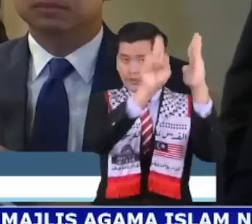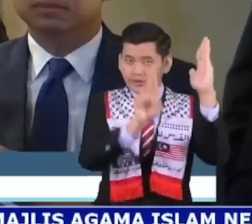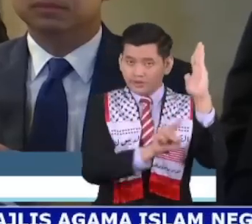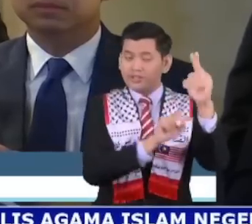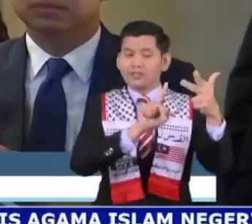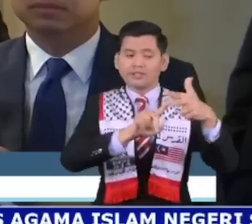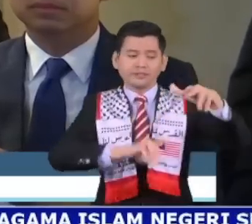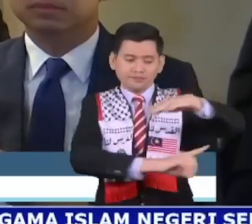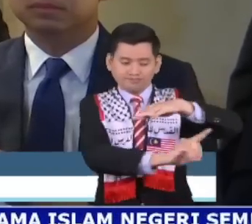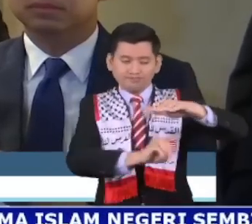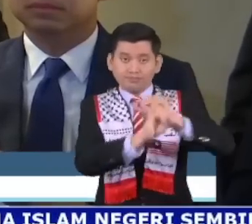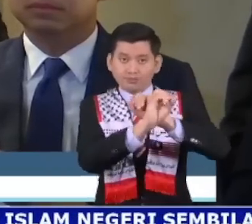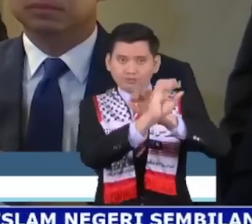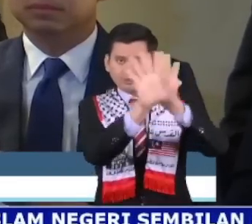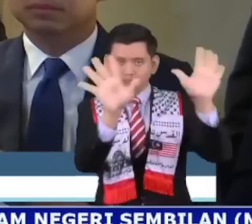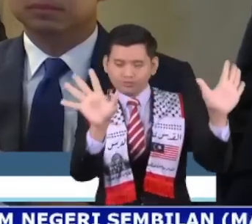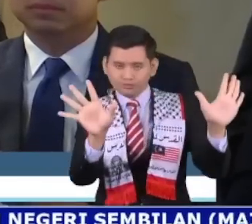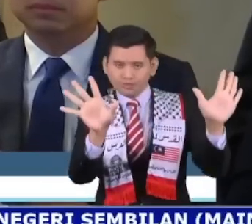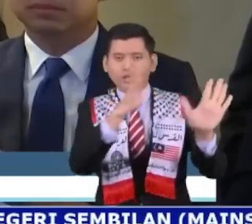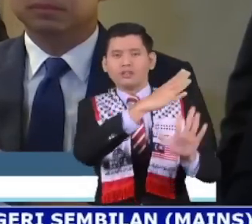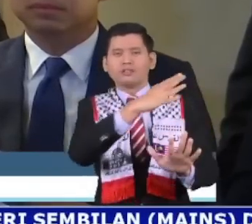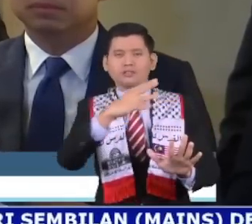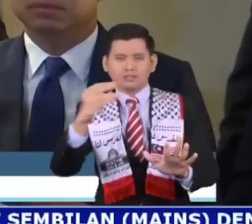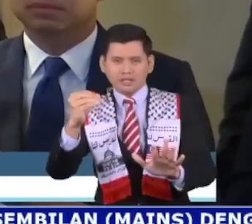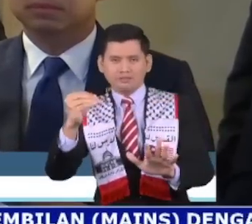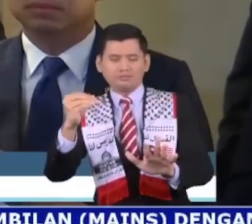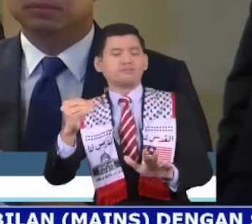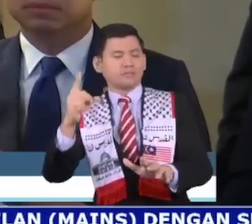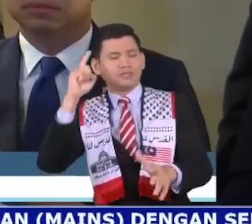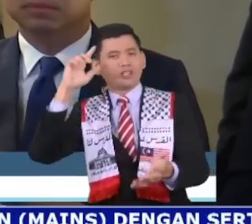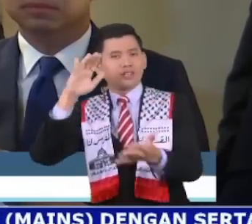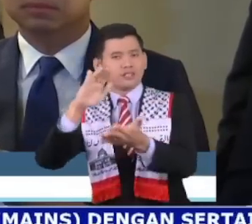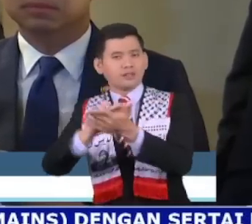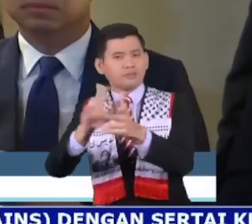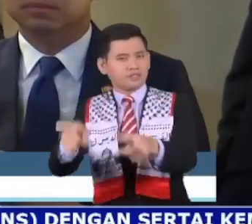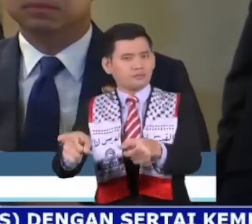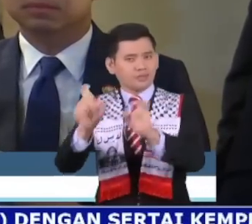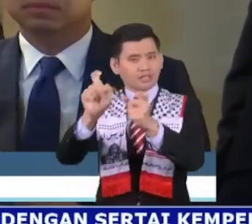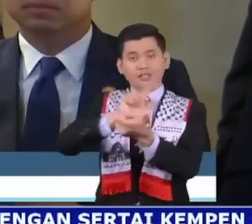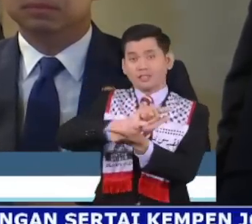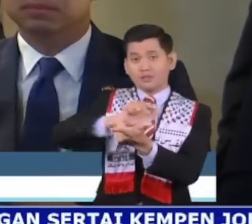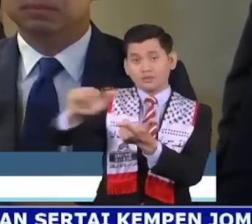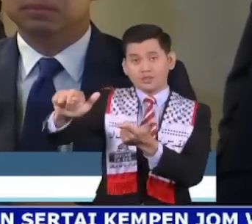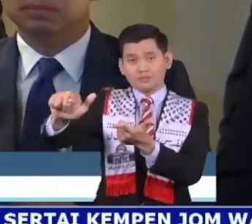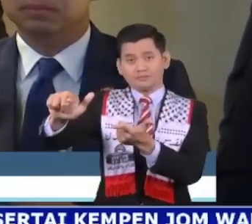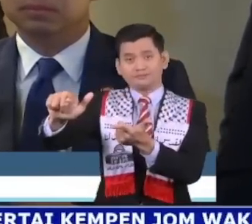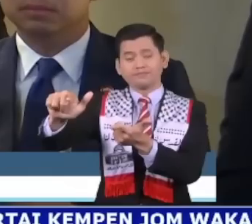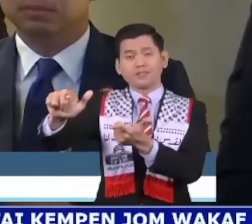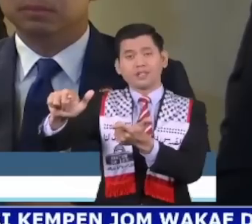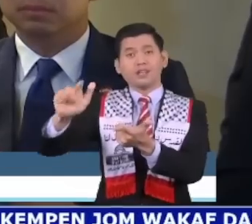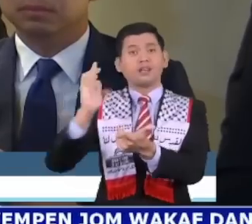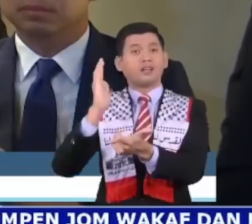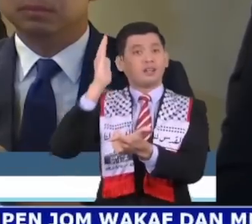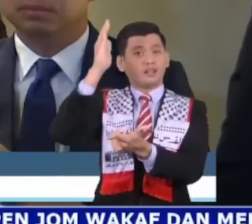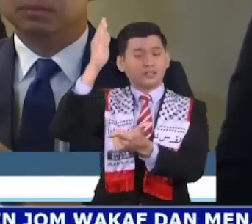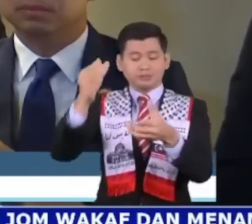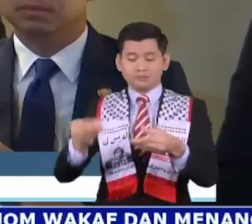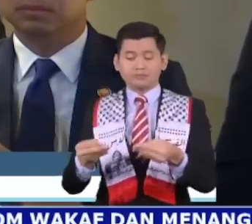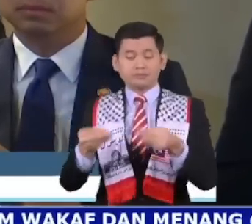kelihatan ada keupayaan kita untuk mempercepatkan proses kelulusan yang akan